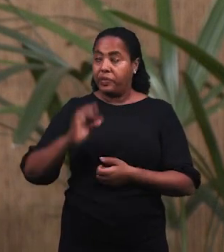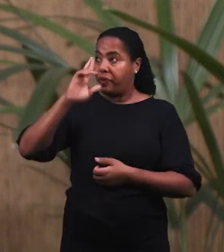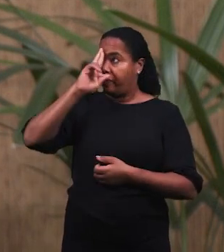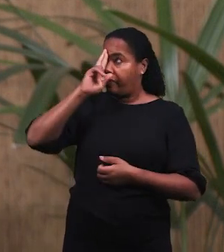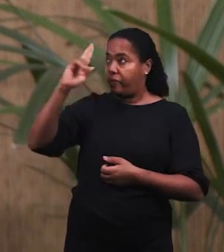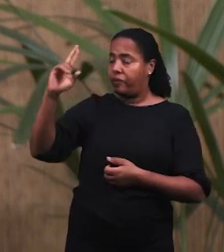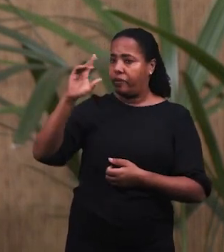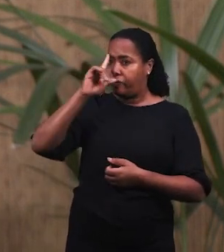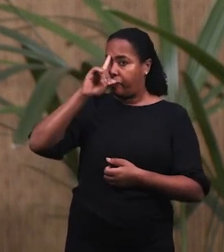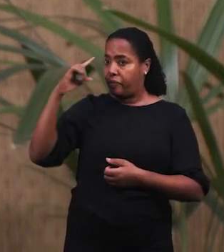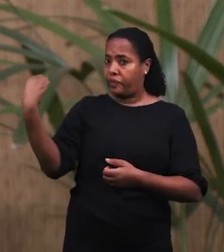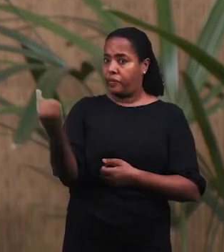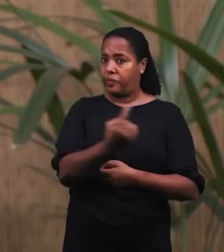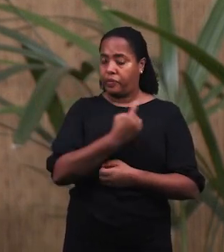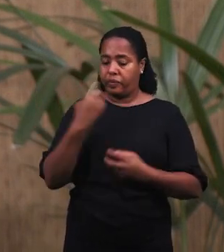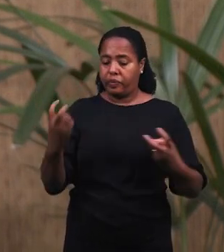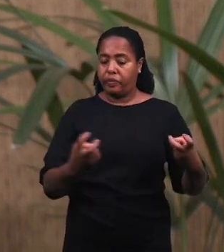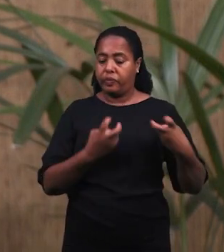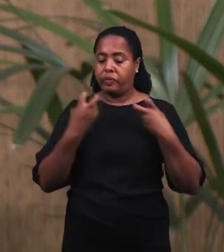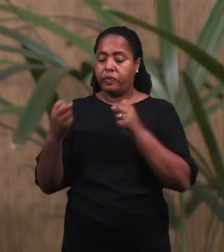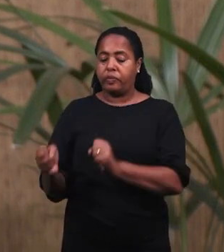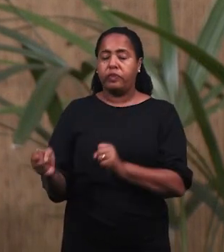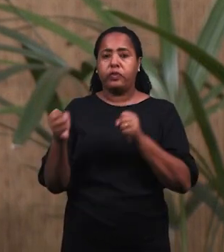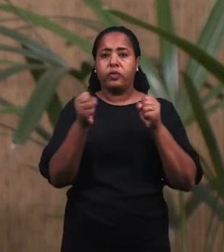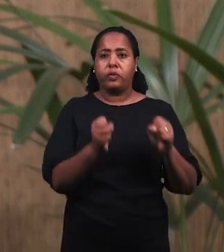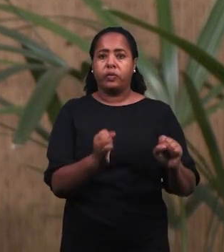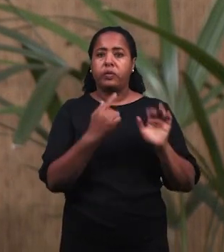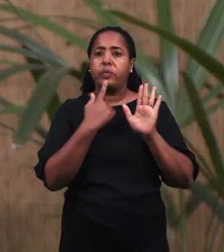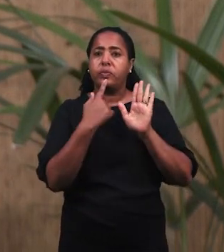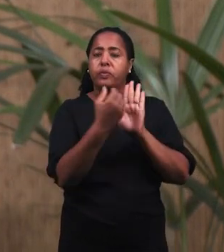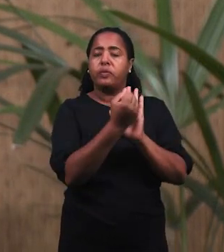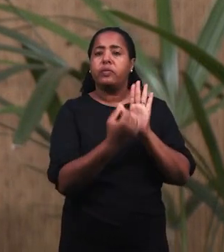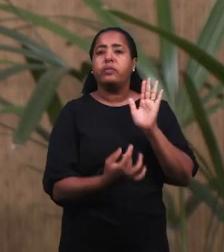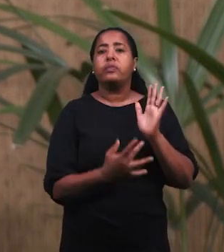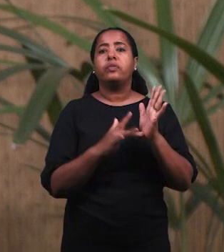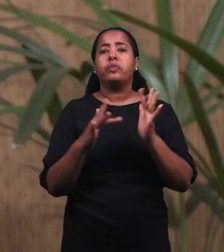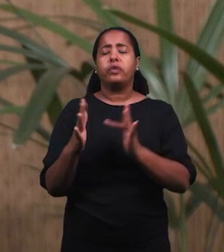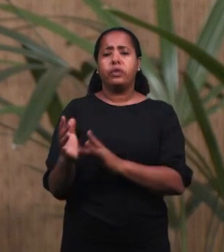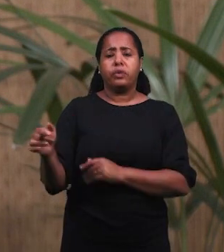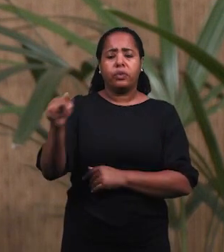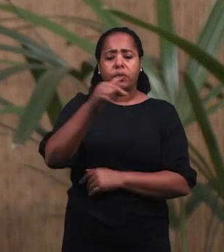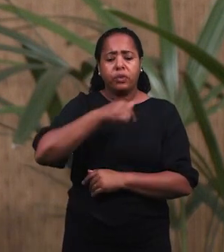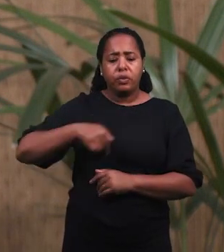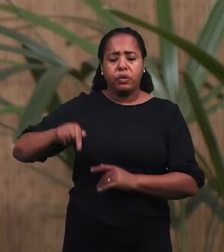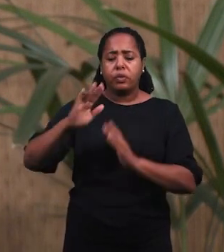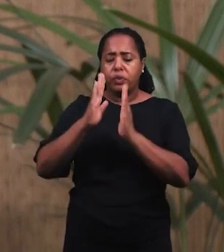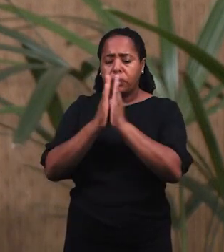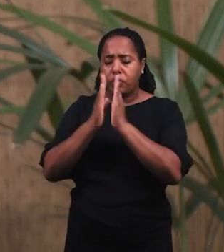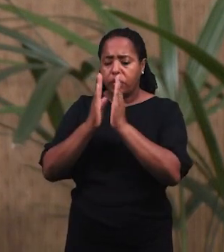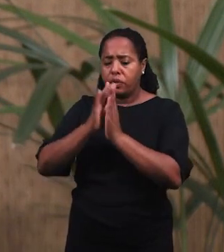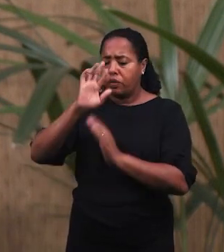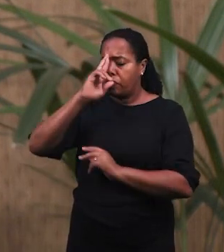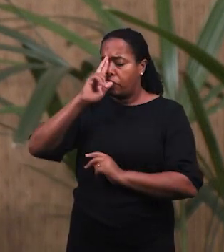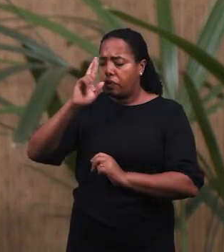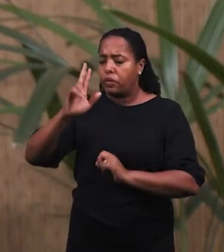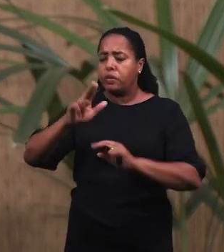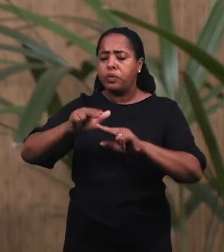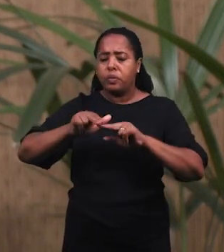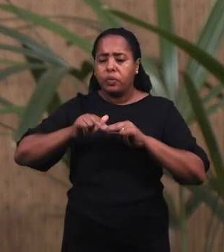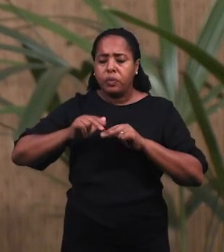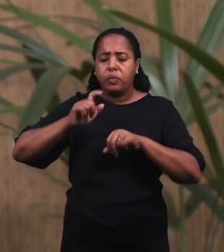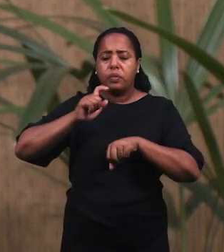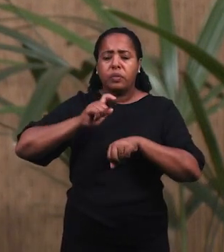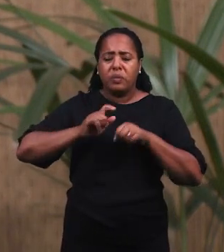и Бог, мы взываем к Тебе, Боже, о силе, которая в крови Иисуса. Мы молимся к